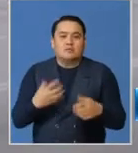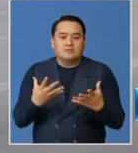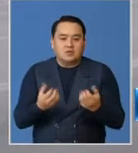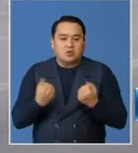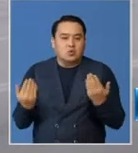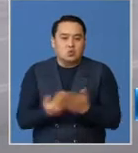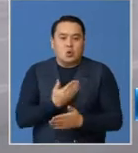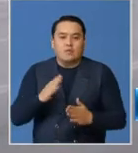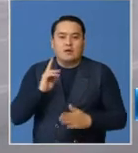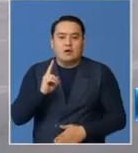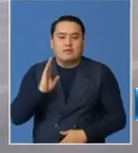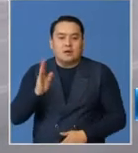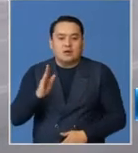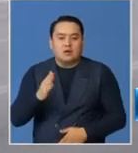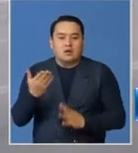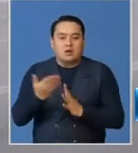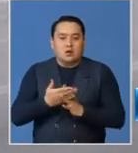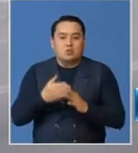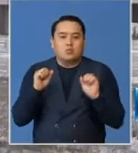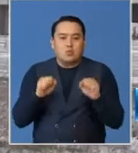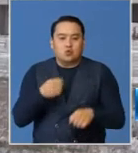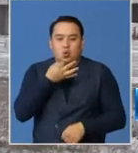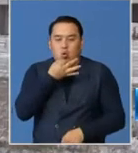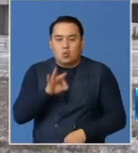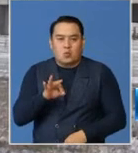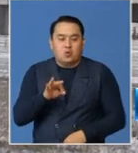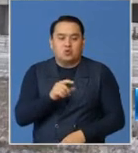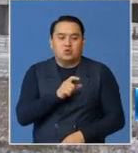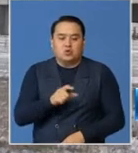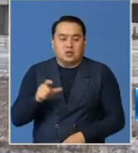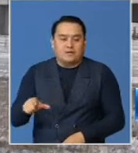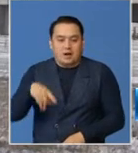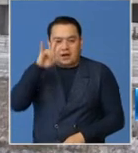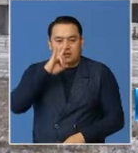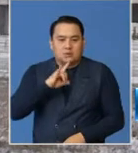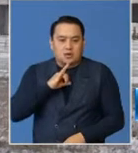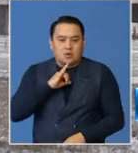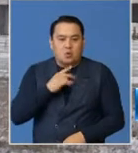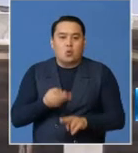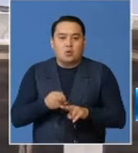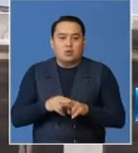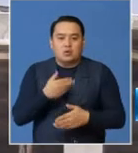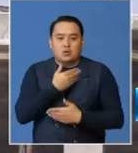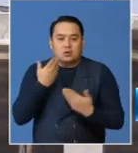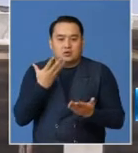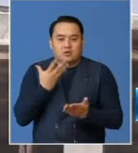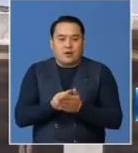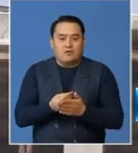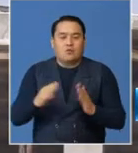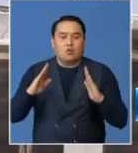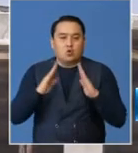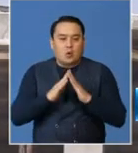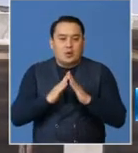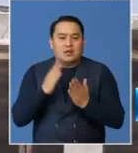обладателем нового жилья на льготных условиях может любой совершеннолетний гражданин Казахстана, у которого нет собственного жилья